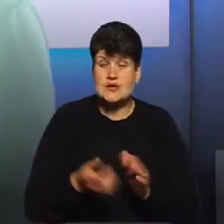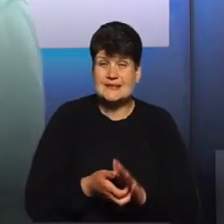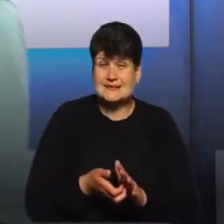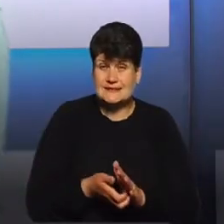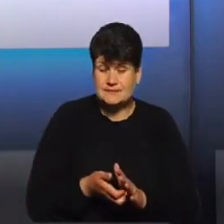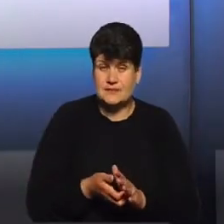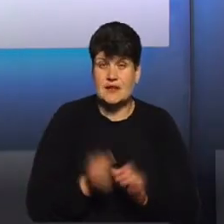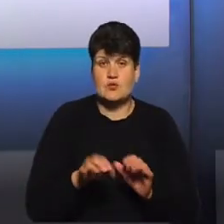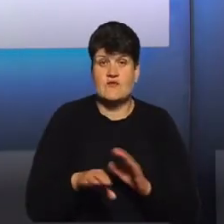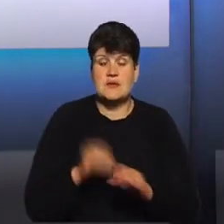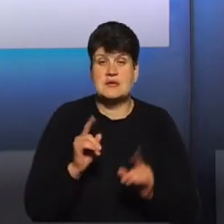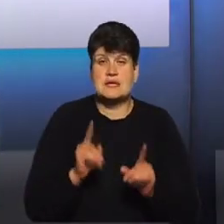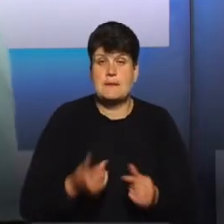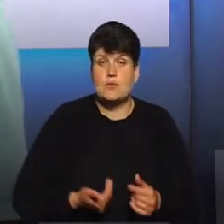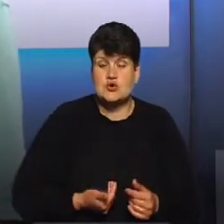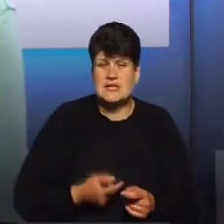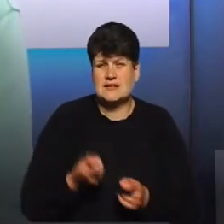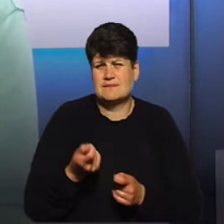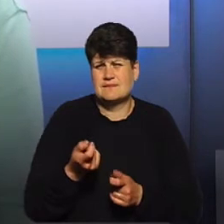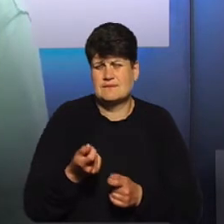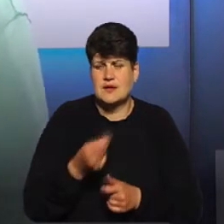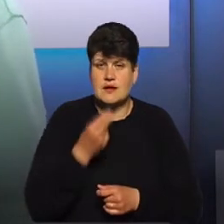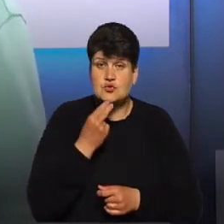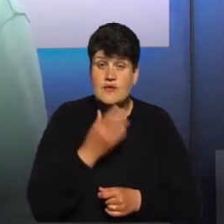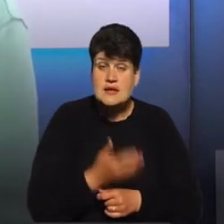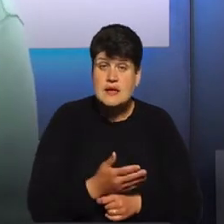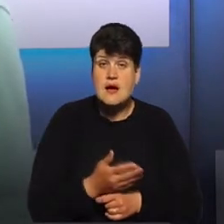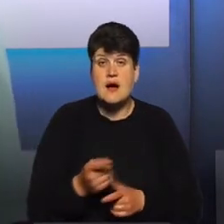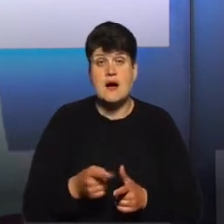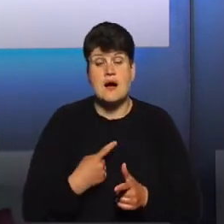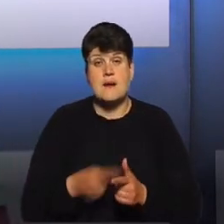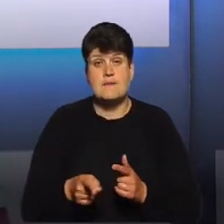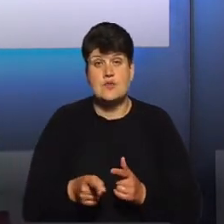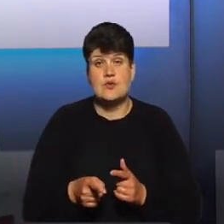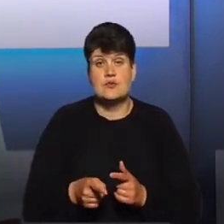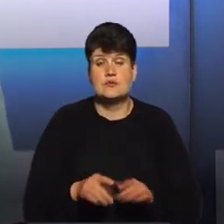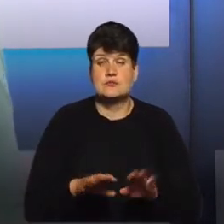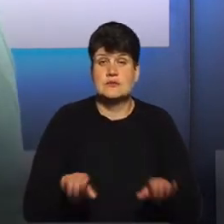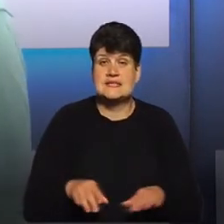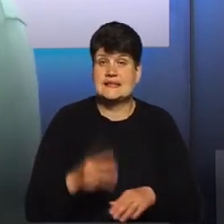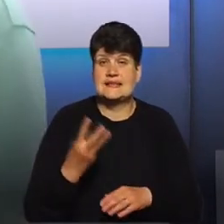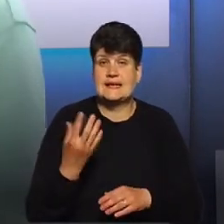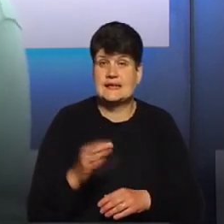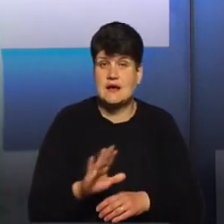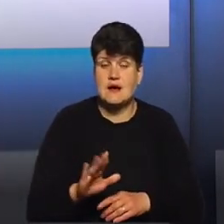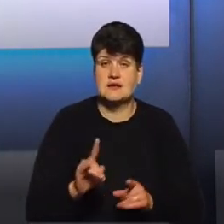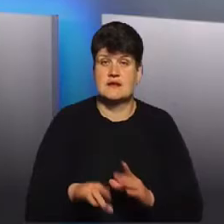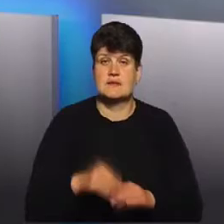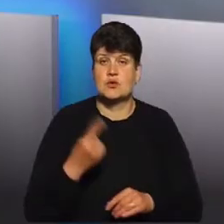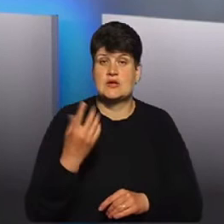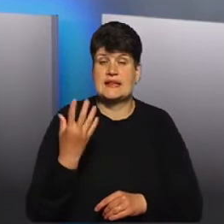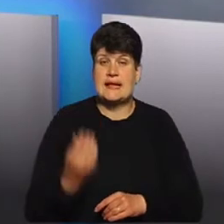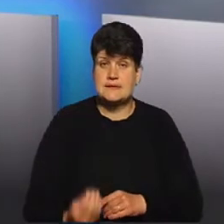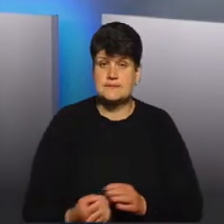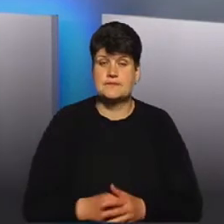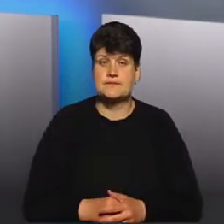і частково харчування. Або басейн не на всі 3 дні, а може вибрати басейн тільки на 1 день. Ви вже нас так забрали за кордону на Тернопільщину,